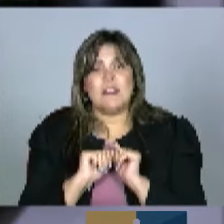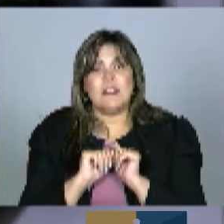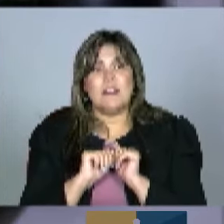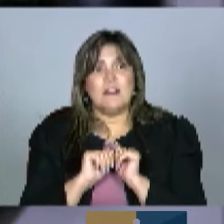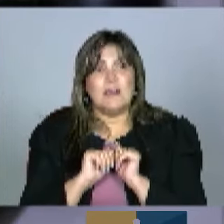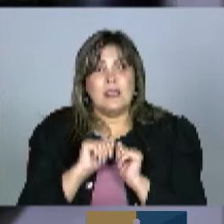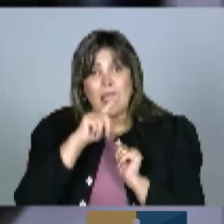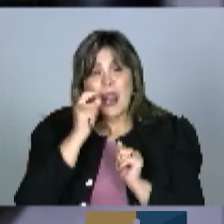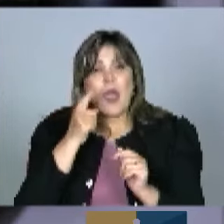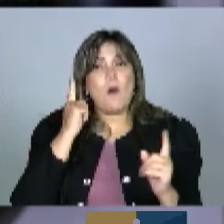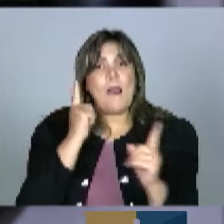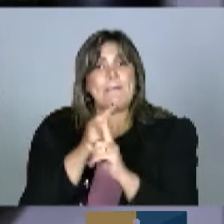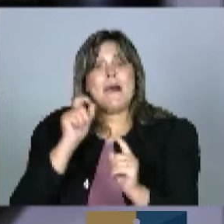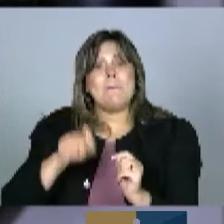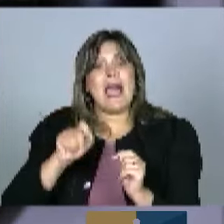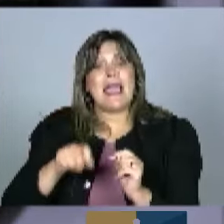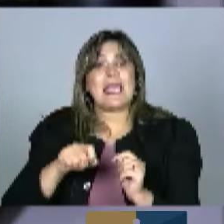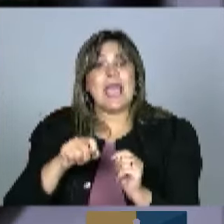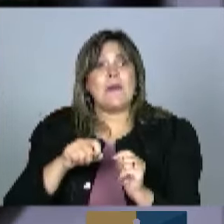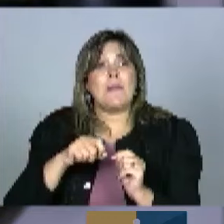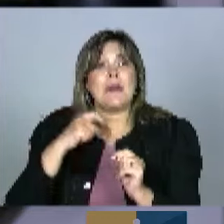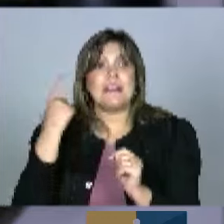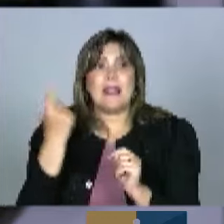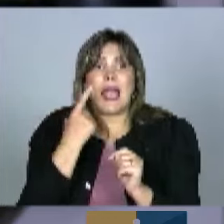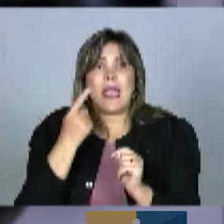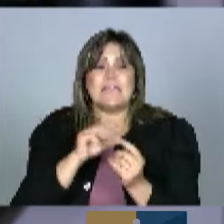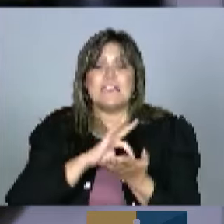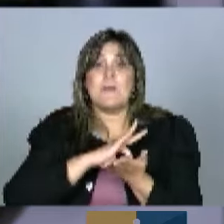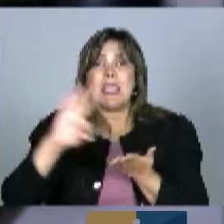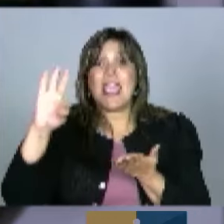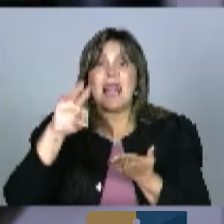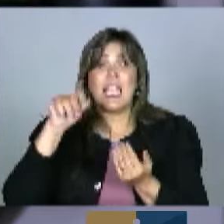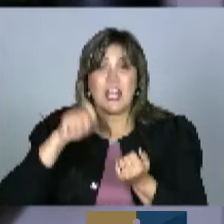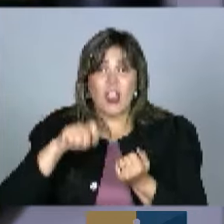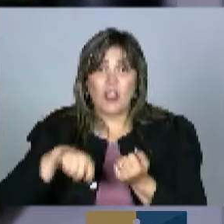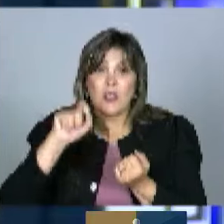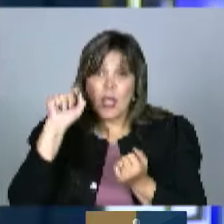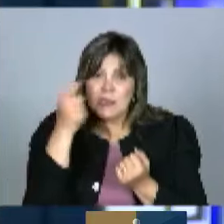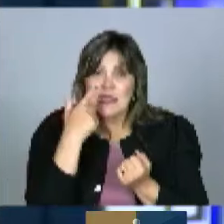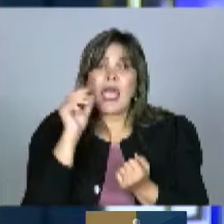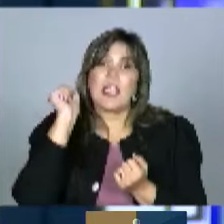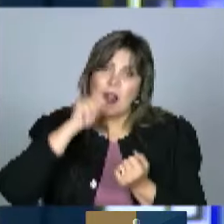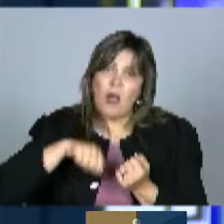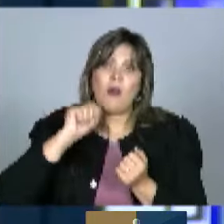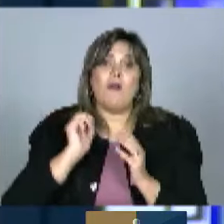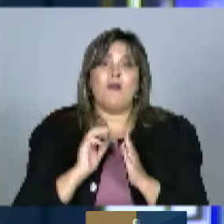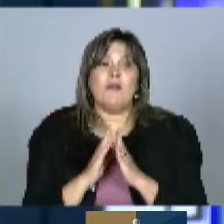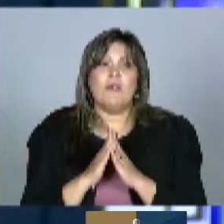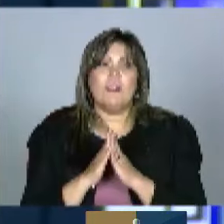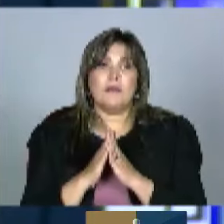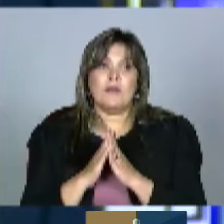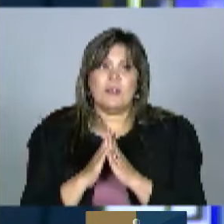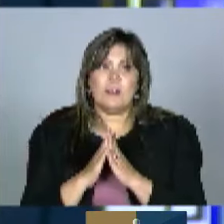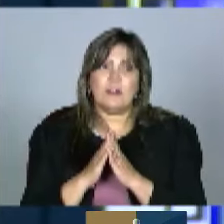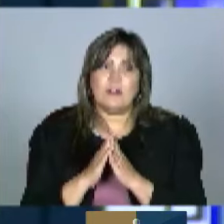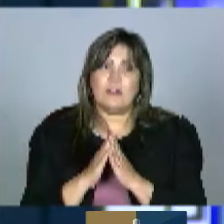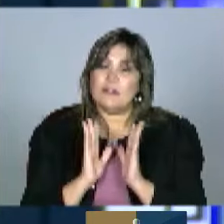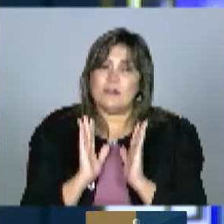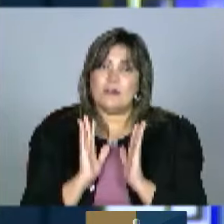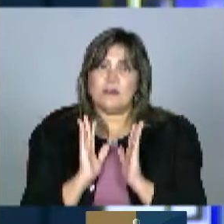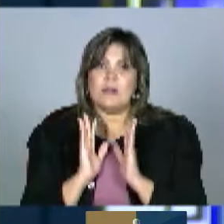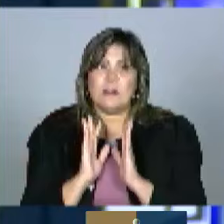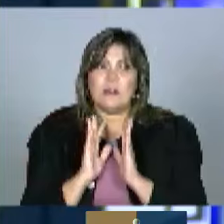صدر امام محكمه القضاء العادي بيلغي القضاء المستعجل طبعا طبعا طبعا ما انا بقول س ما يستند ليه خالص لا لا